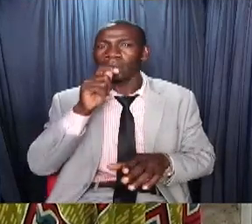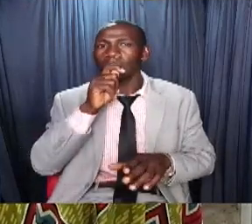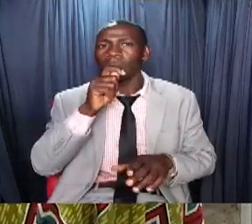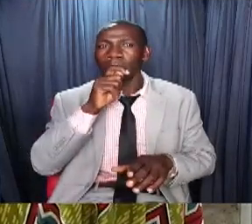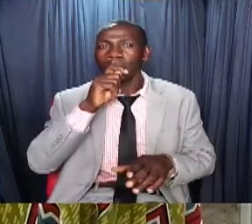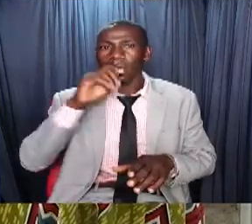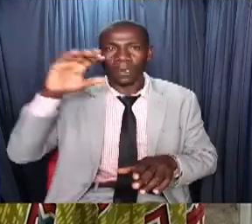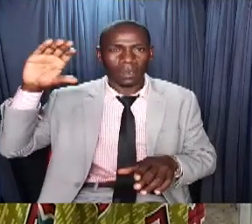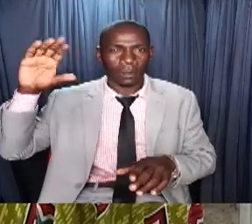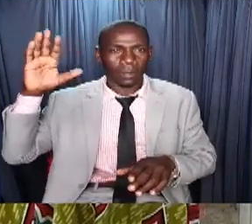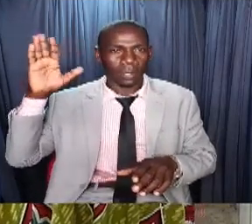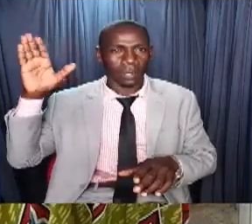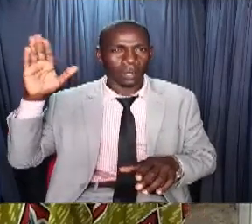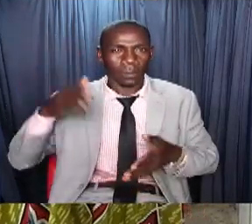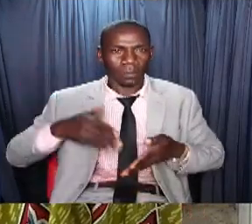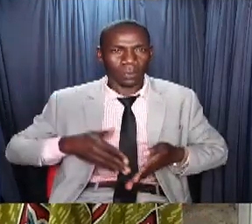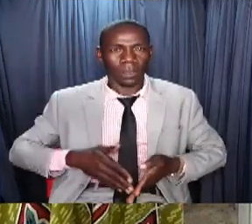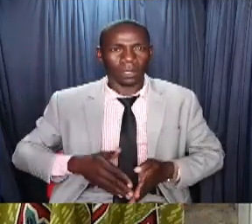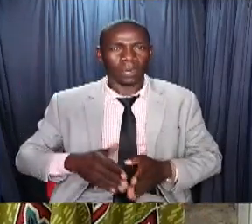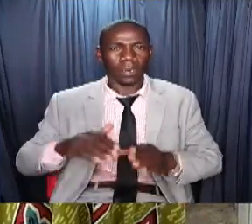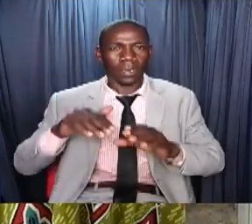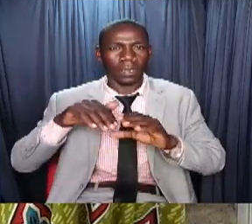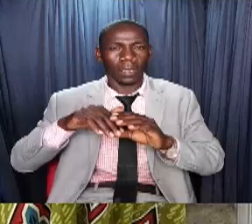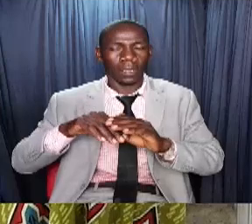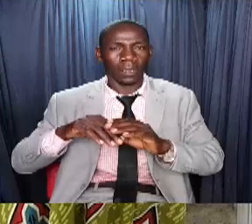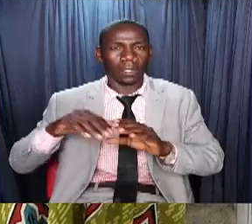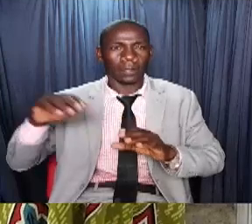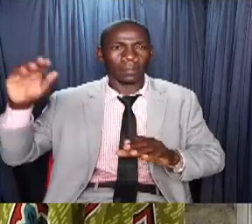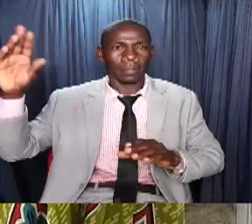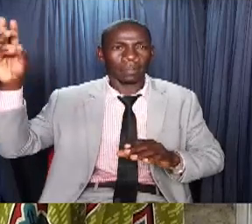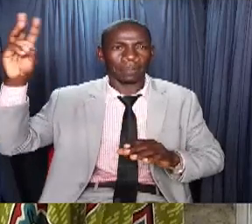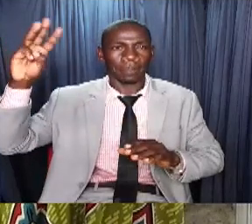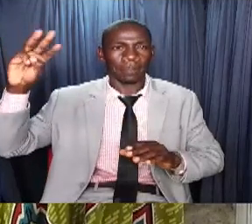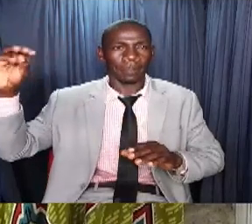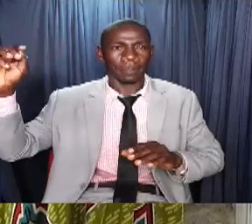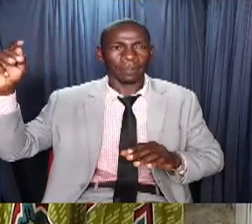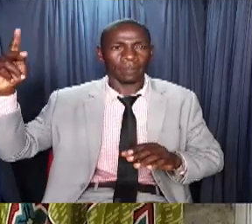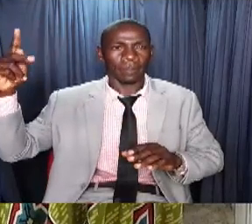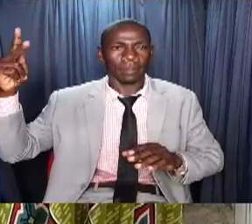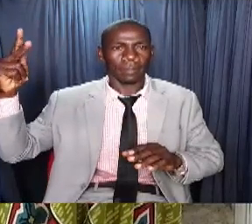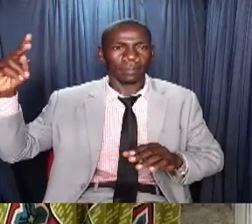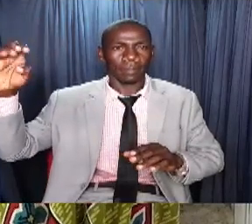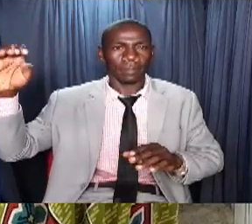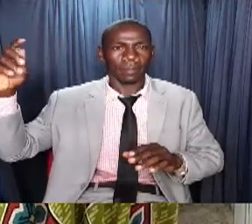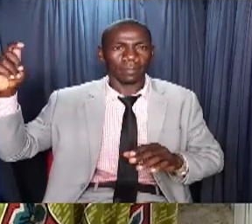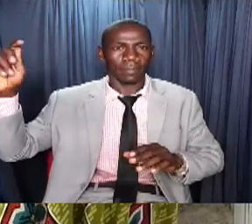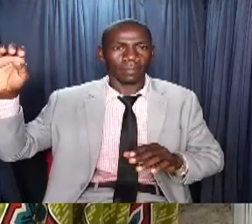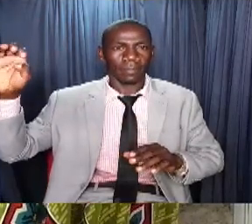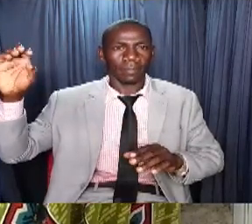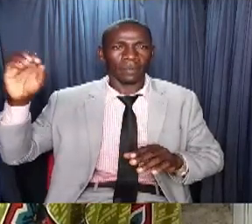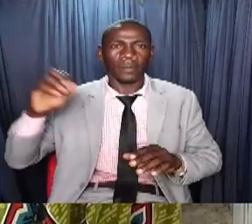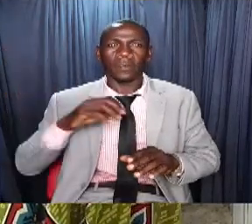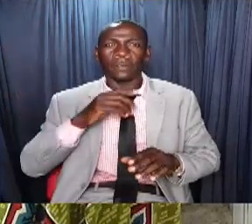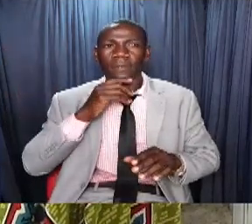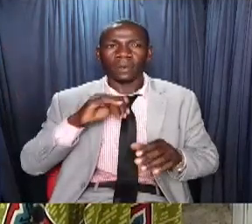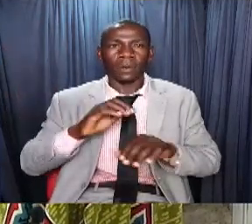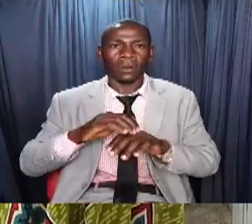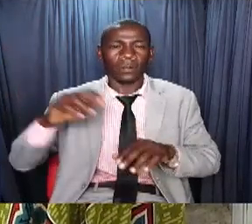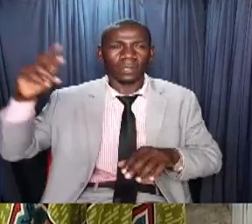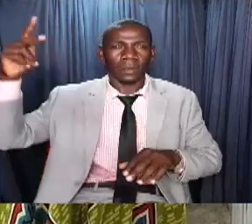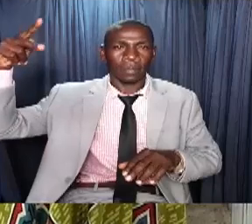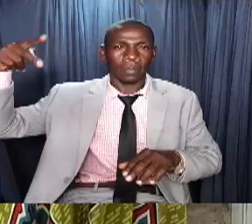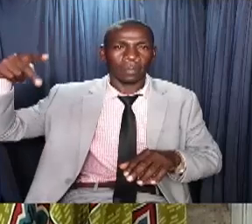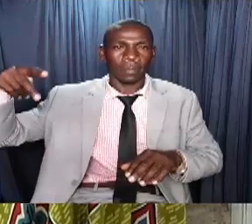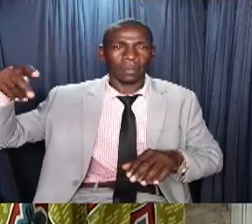Dar es Salaam. Alizaliwa wilaya ya Makete, mkoa wa Njombe. Baba yake anaitwa Pius Not